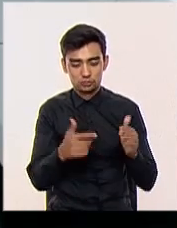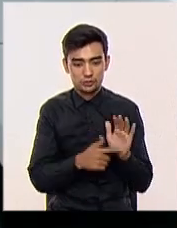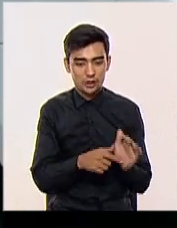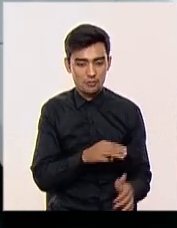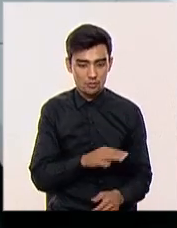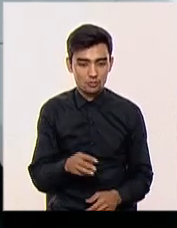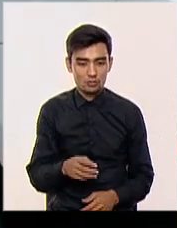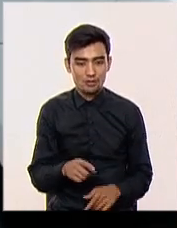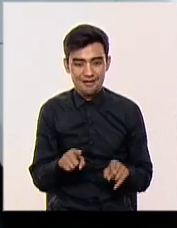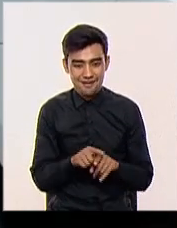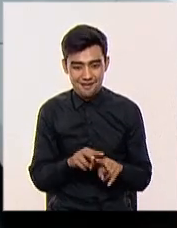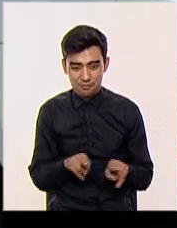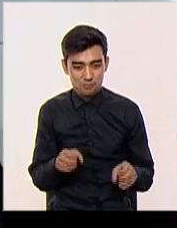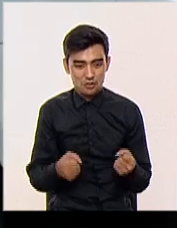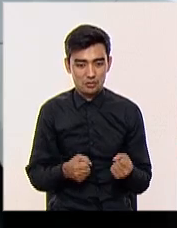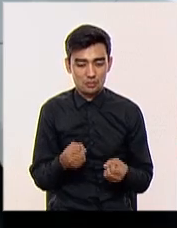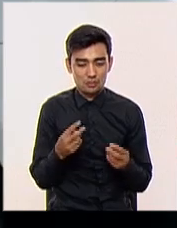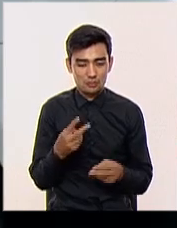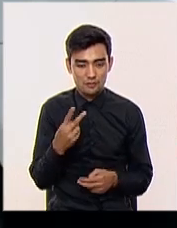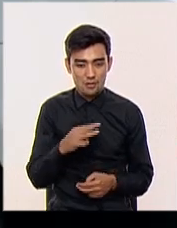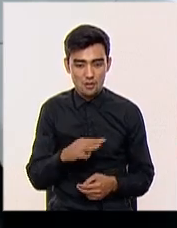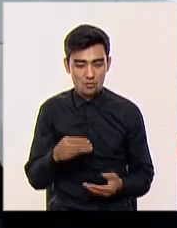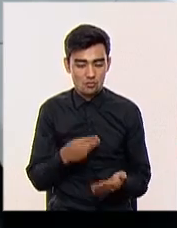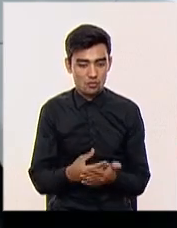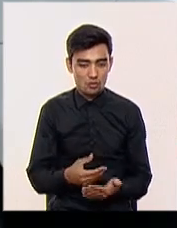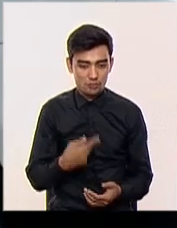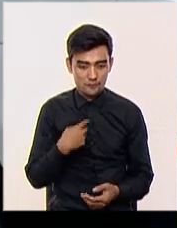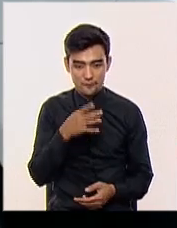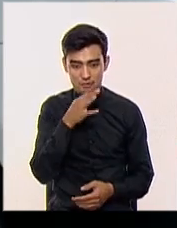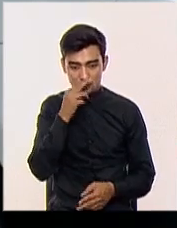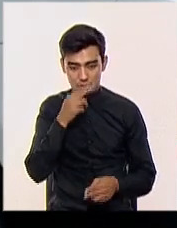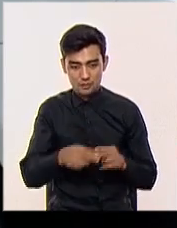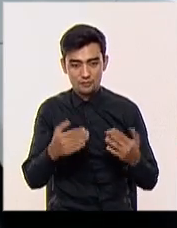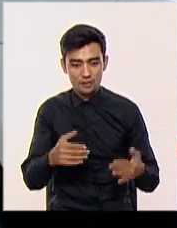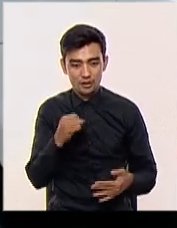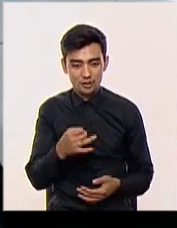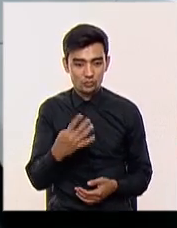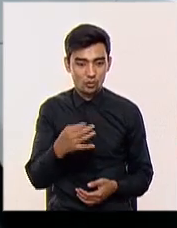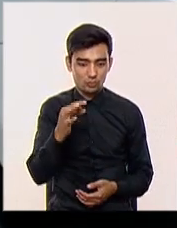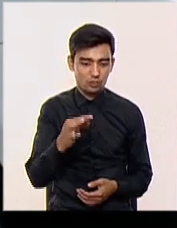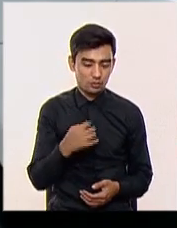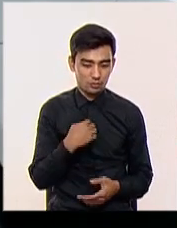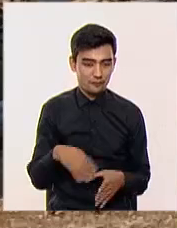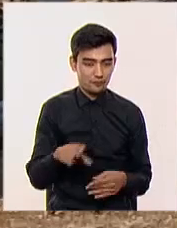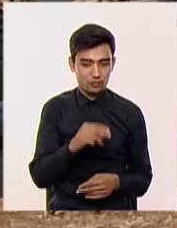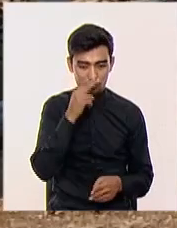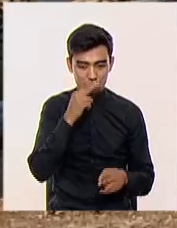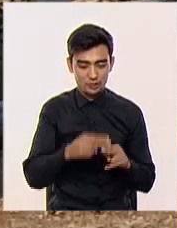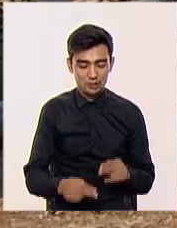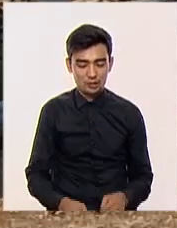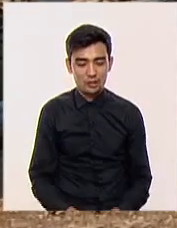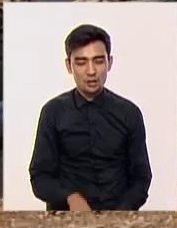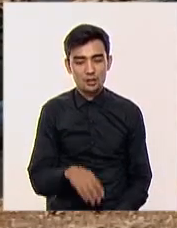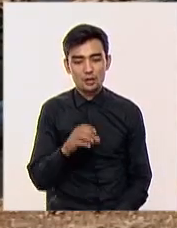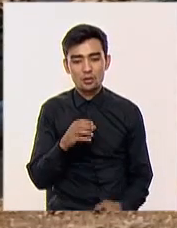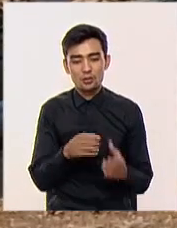миллионов, те же машины же, на 2 миллиона подорожали. Практически мы уже все тут на 40% все потеряли. Оператора